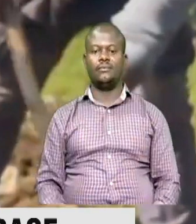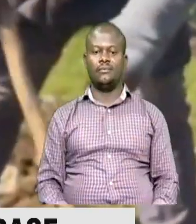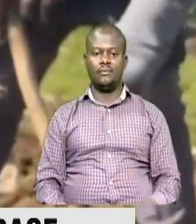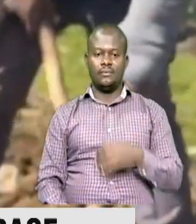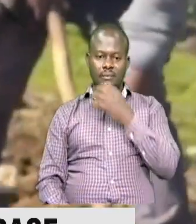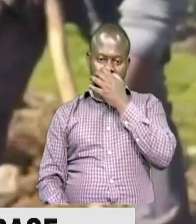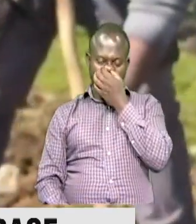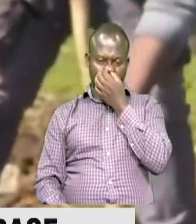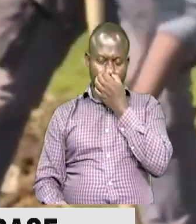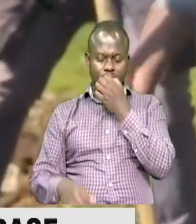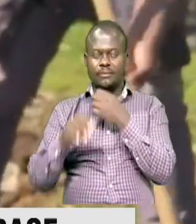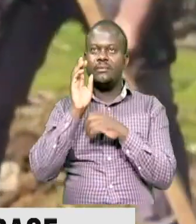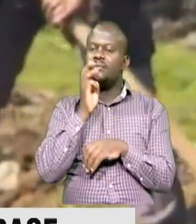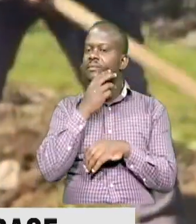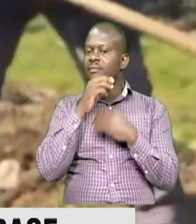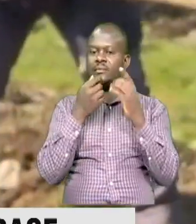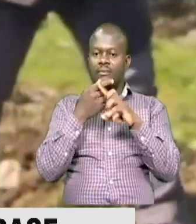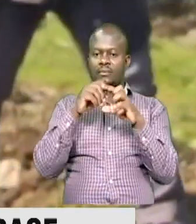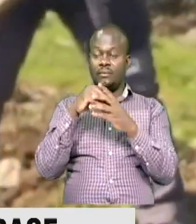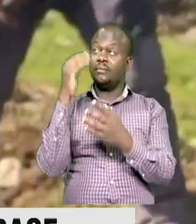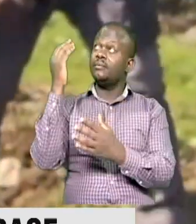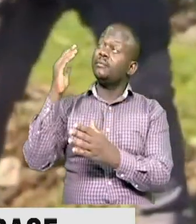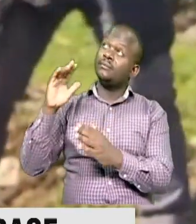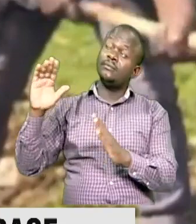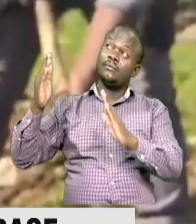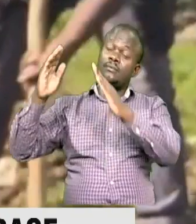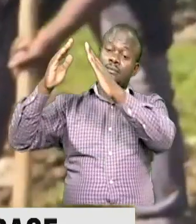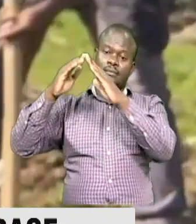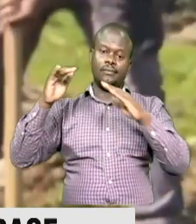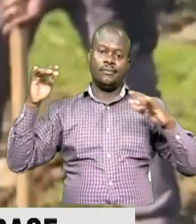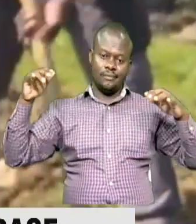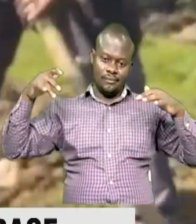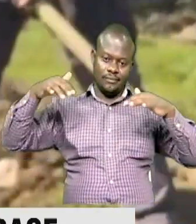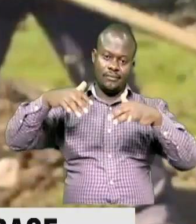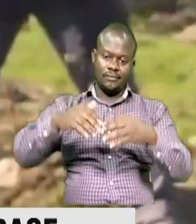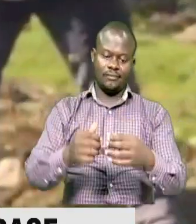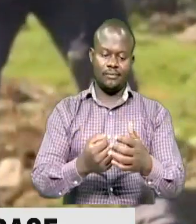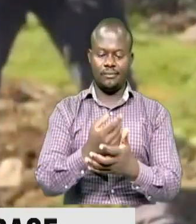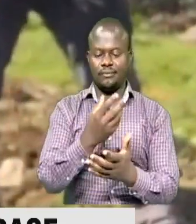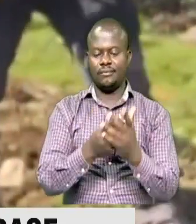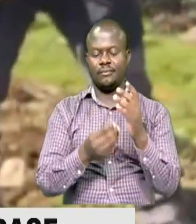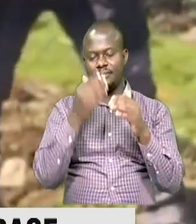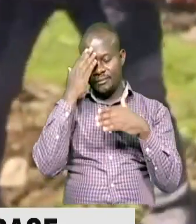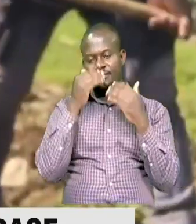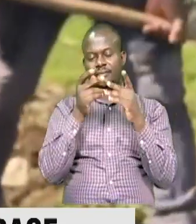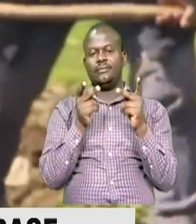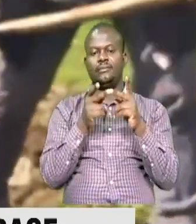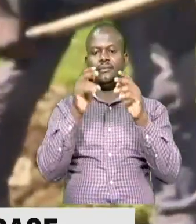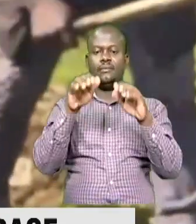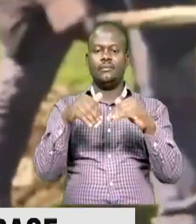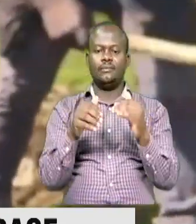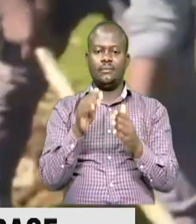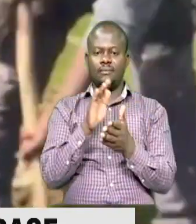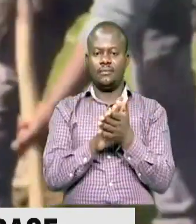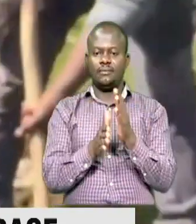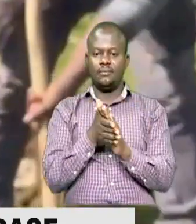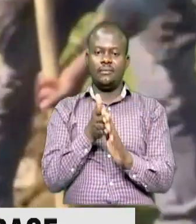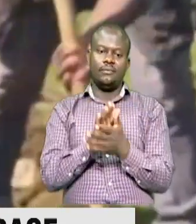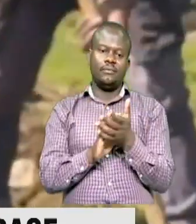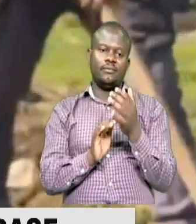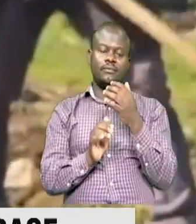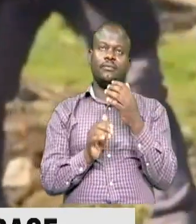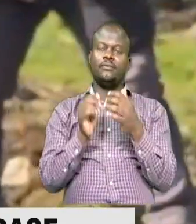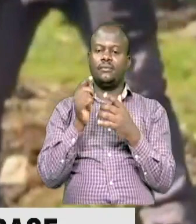mu Birunga akamanuka yaduteje igihombo, kubera ko aho twahingaga hahise hasiba amanyaka